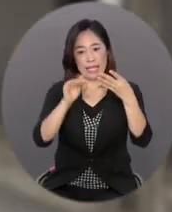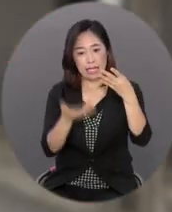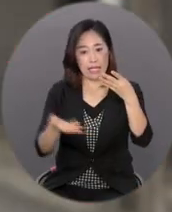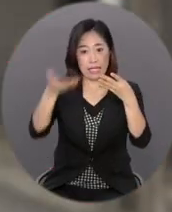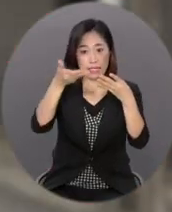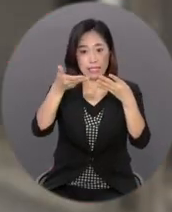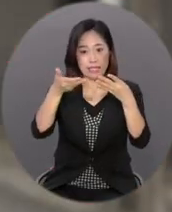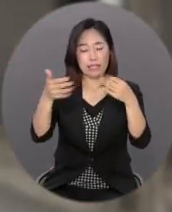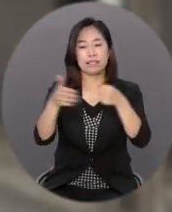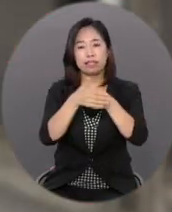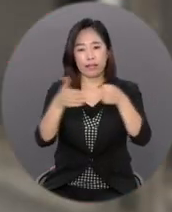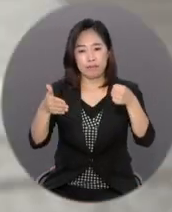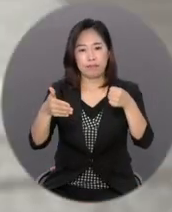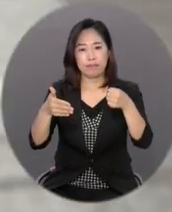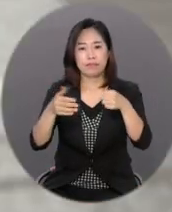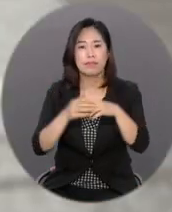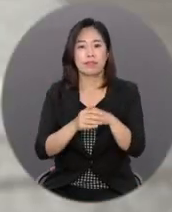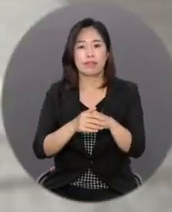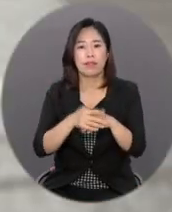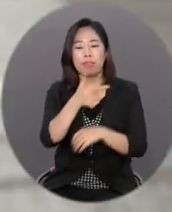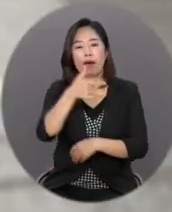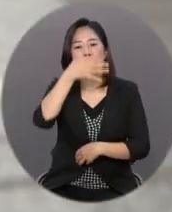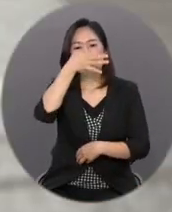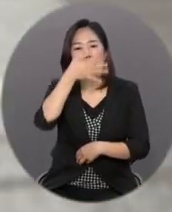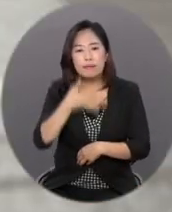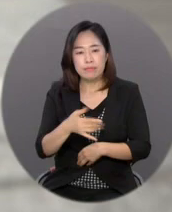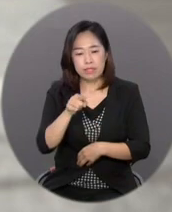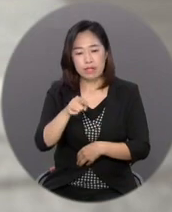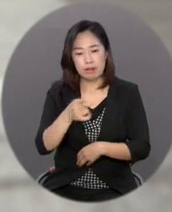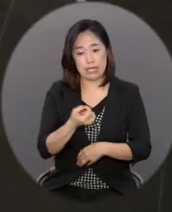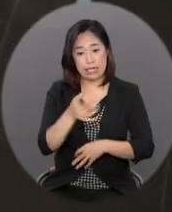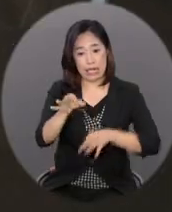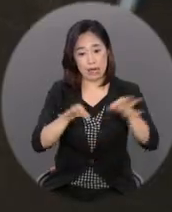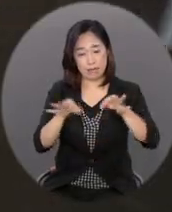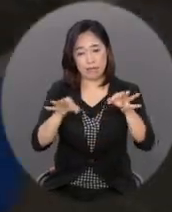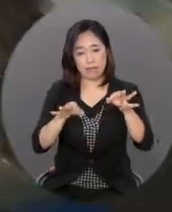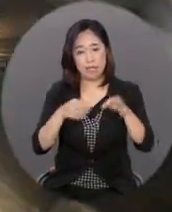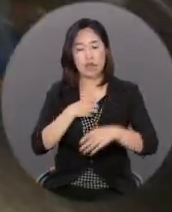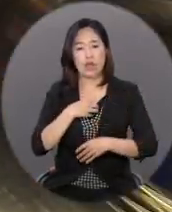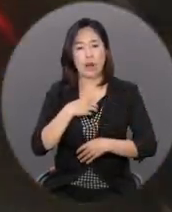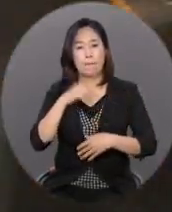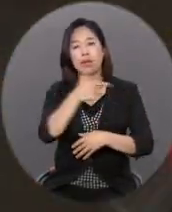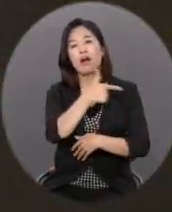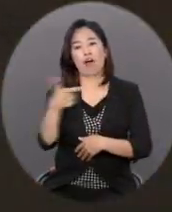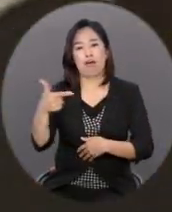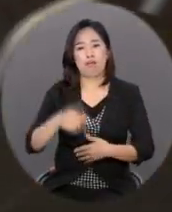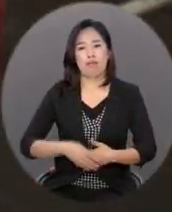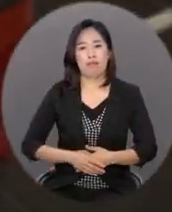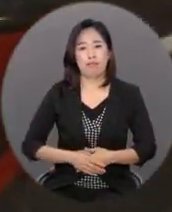이미 벼랑 끝에 내몰린 자영업자들의 위기감은 더욱 커져가고 있습니다. MBC 뉴스 조연성입니다.